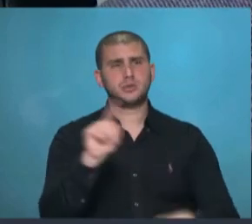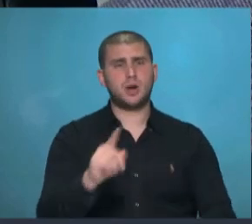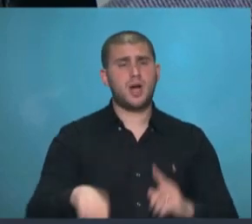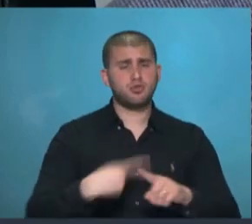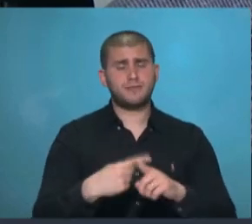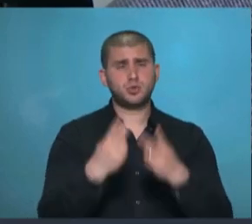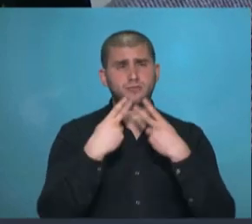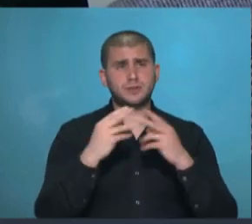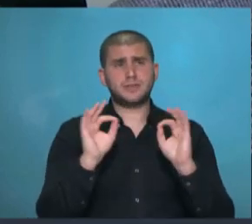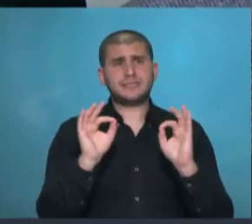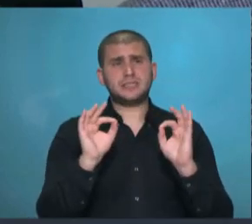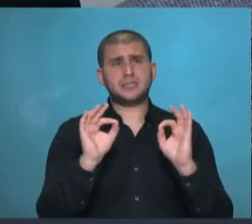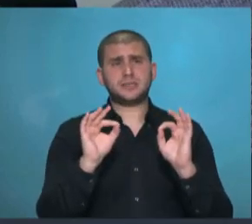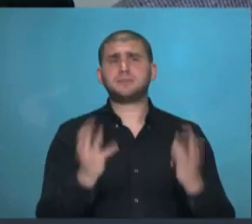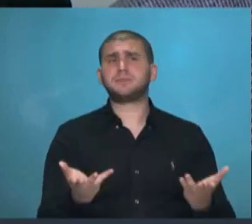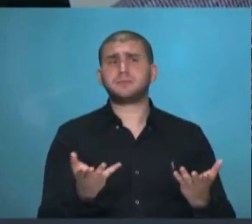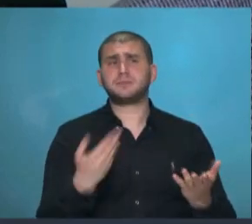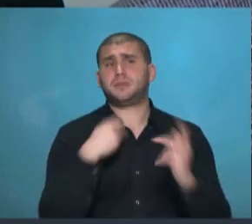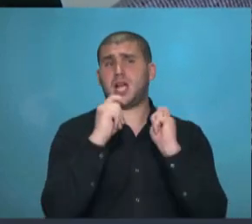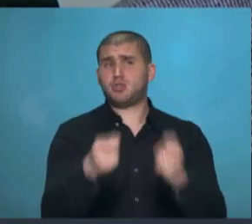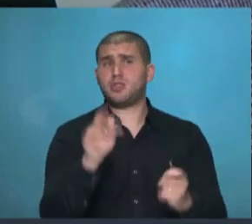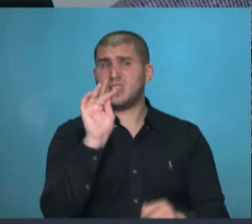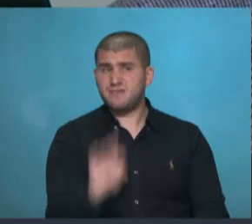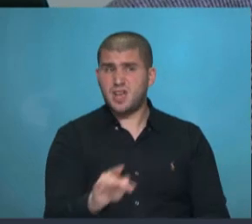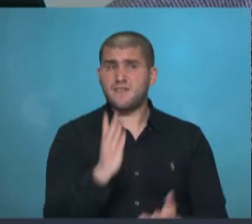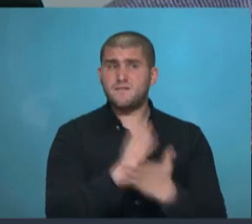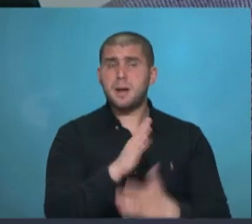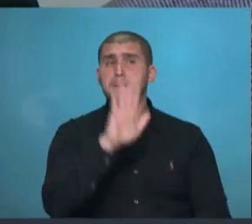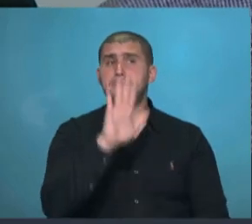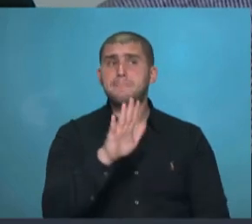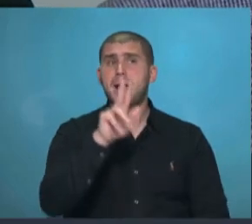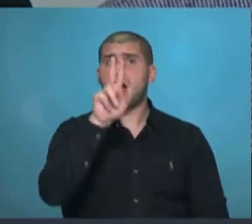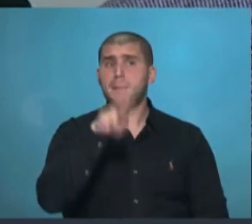עוד עדיין תשובה. הגשתי את התביעה במאי